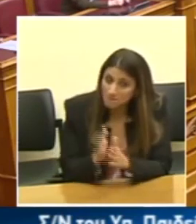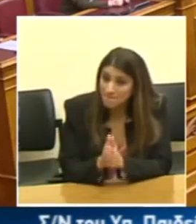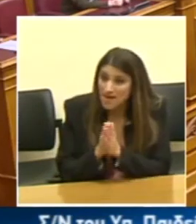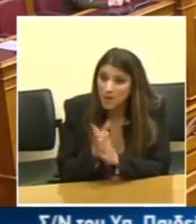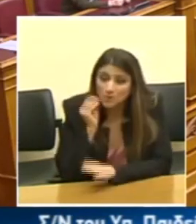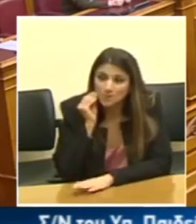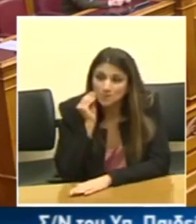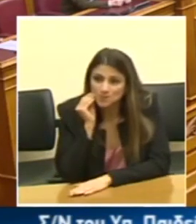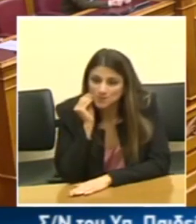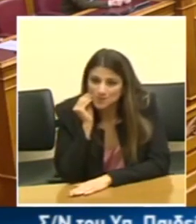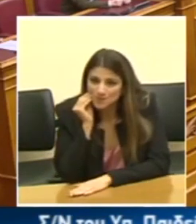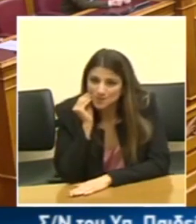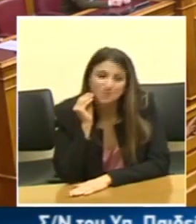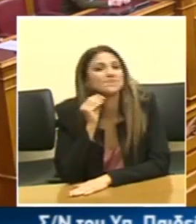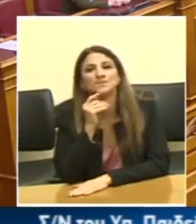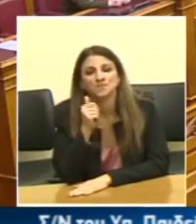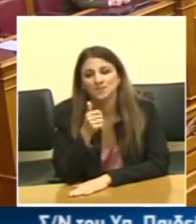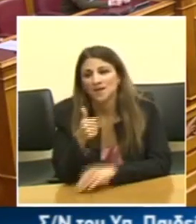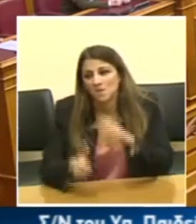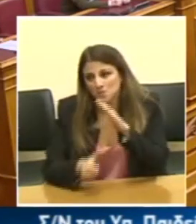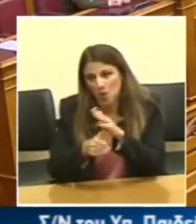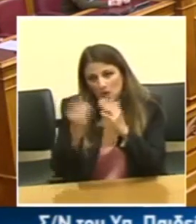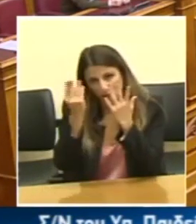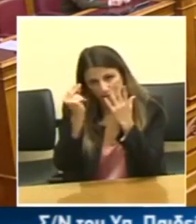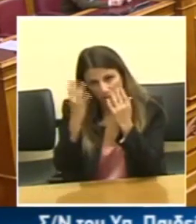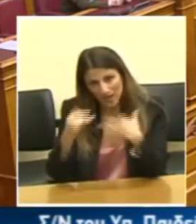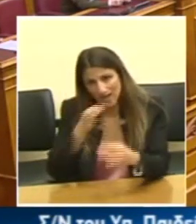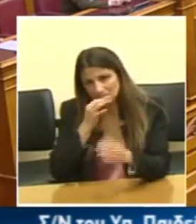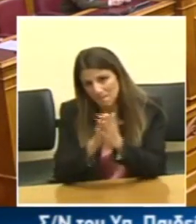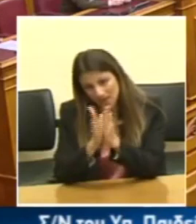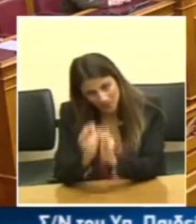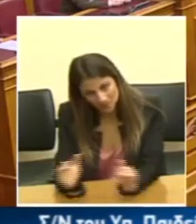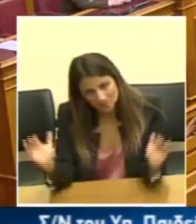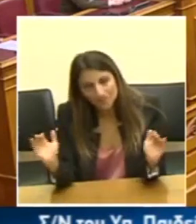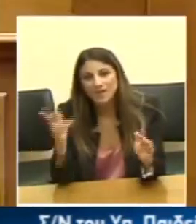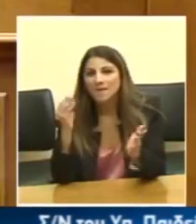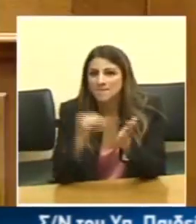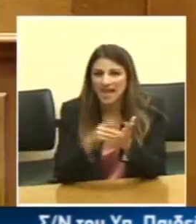Ακούστε. Για διευκολύνετε λίγο την κατάσταση. Σας παρακαλώ. Εγώ σημείωσα ακριβώς αυτό που είπα.